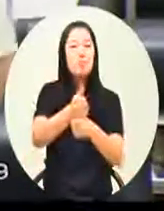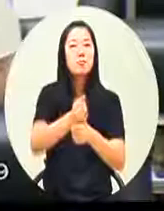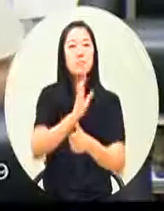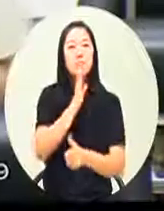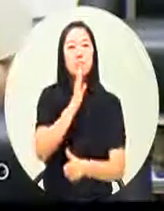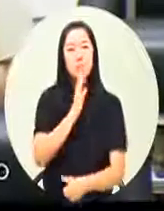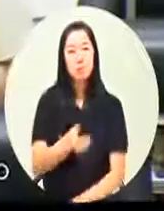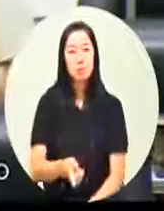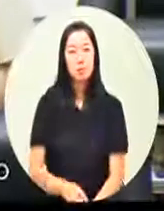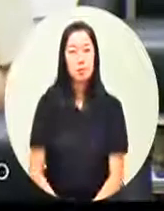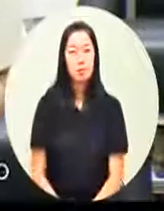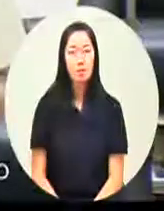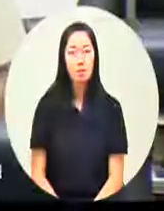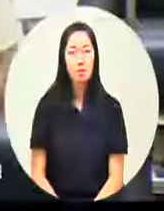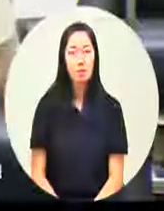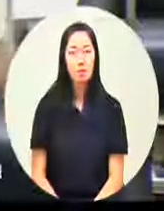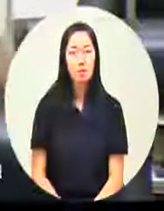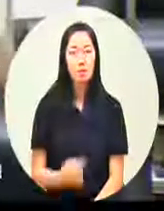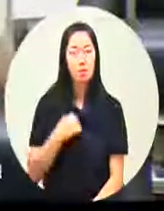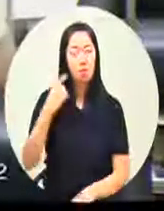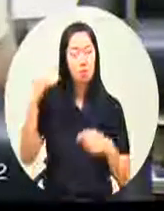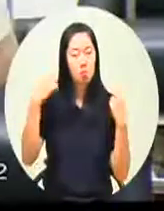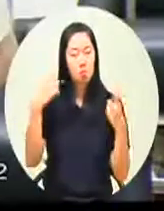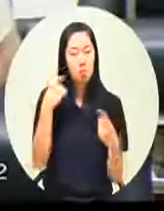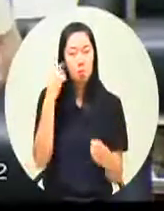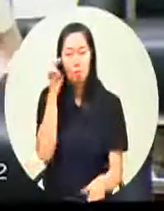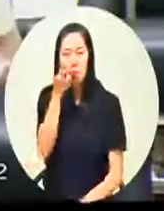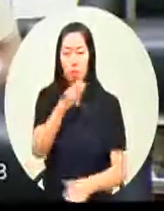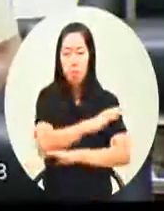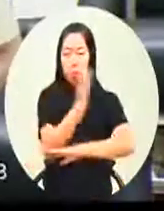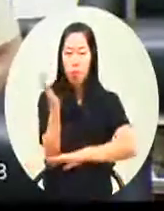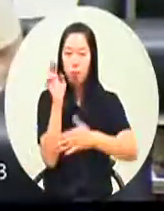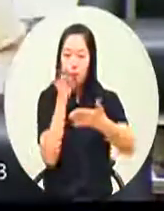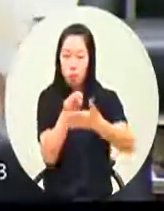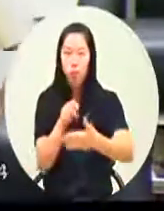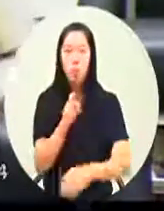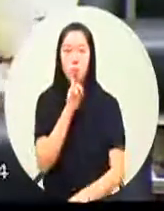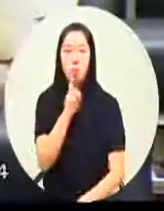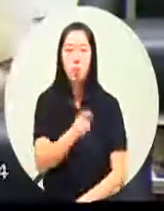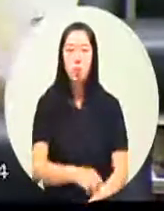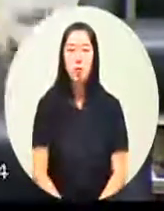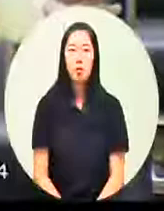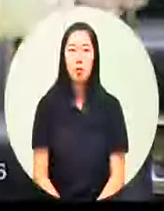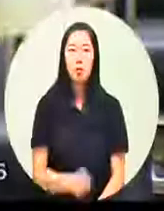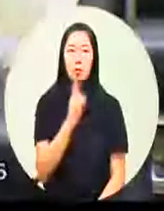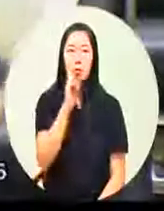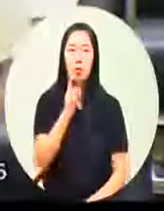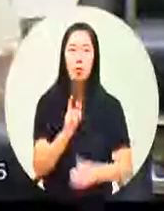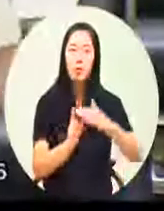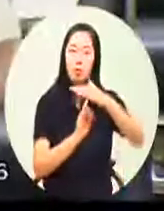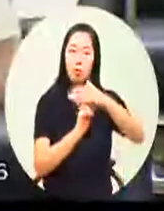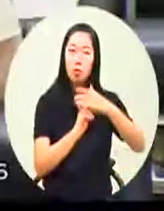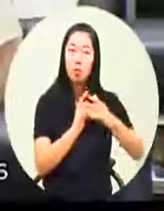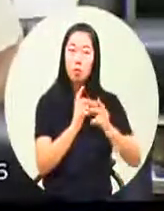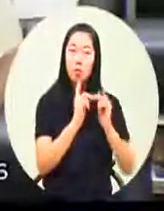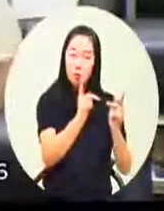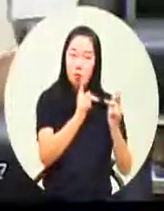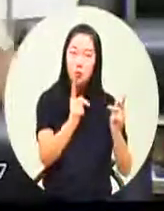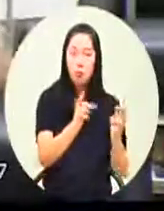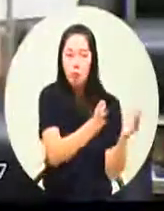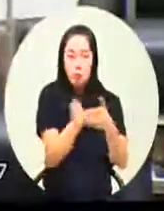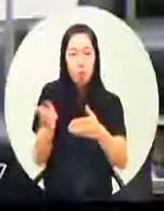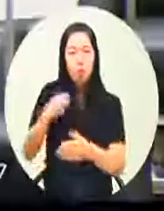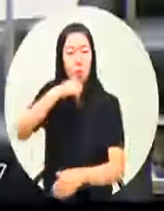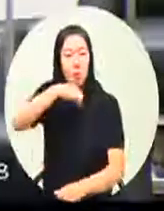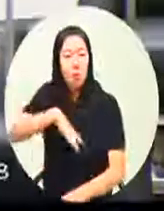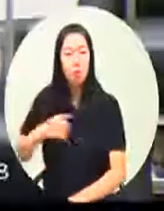在原来的高雄。而我每次看报纸都看到说建设都是捷运要往屏东去了，甚至要